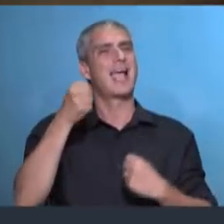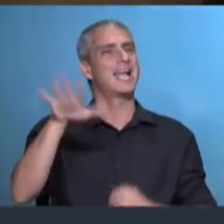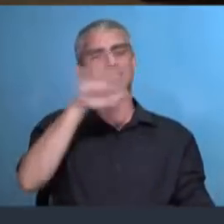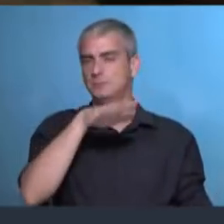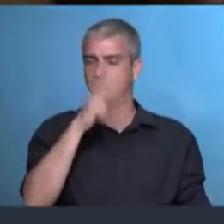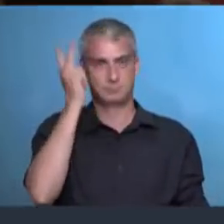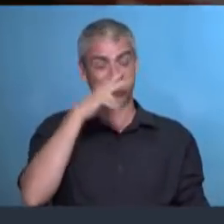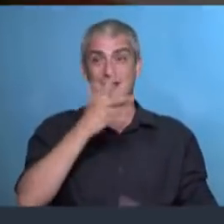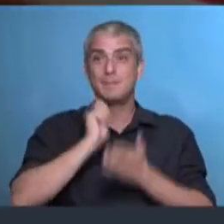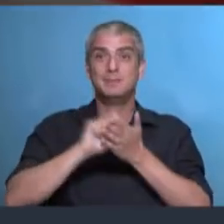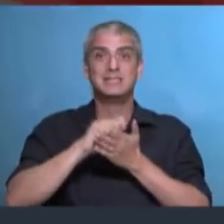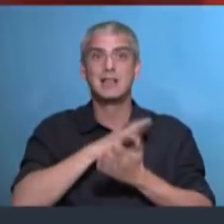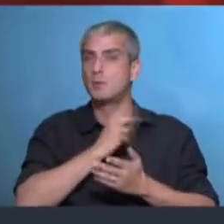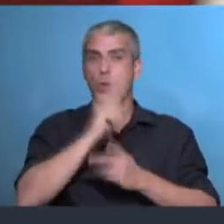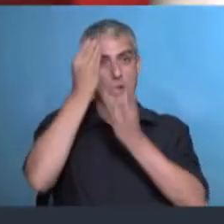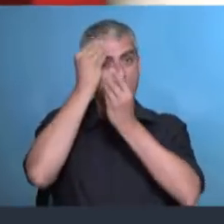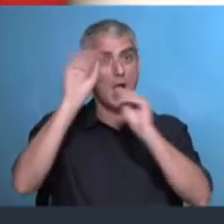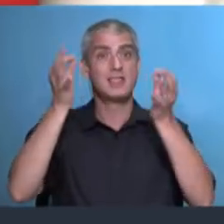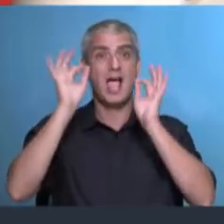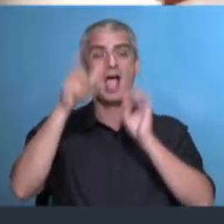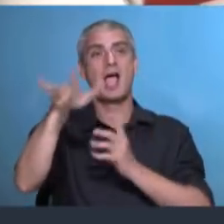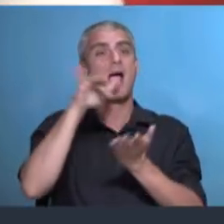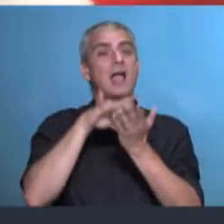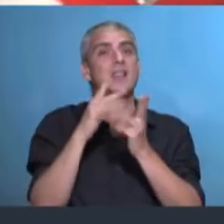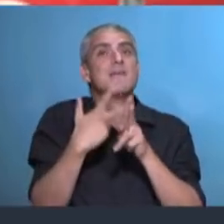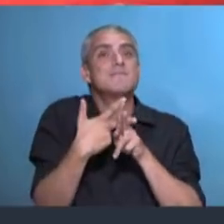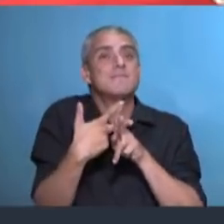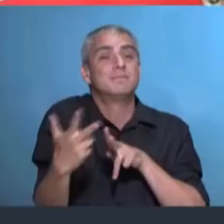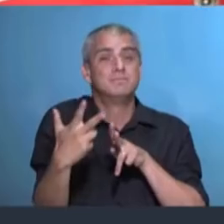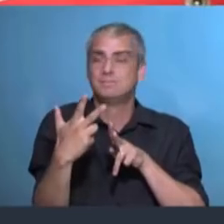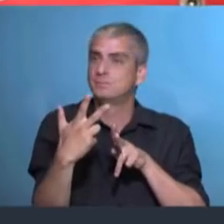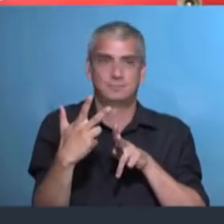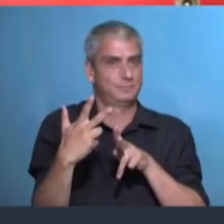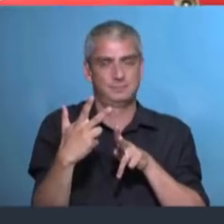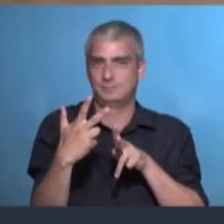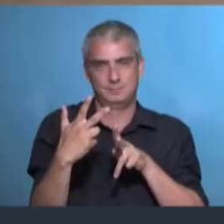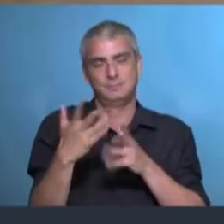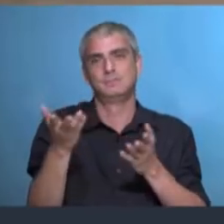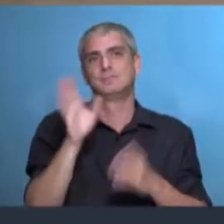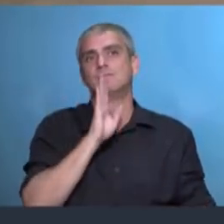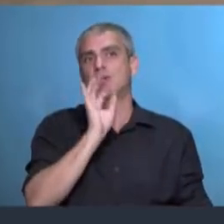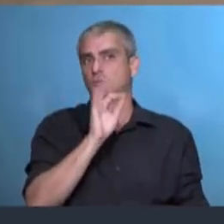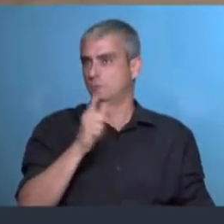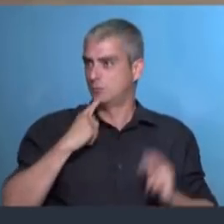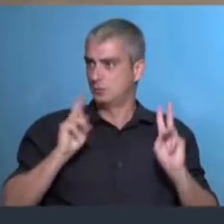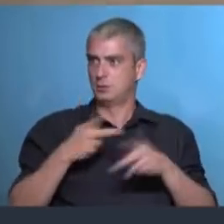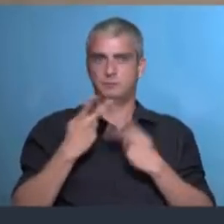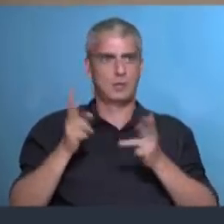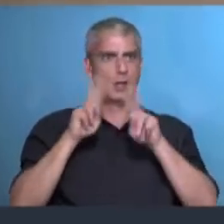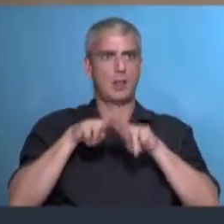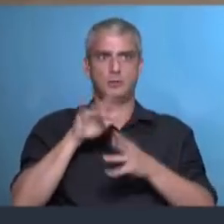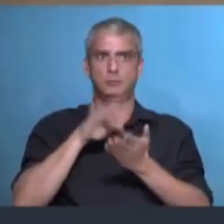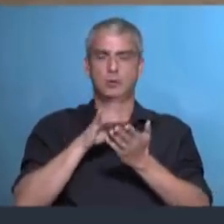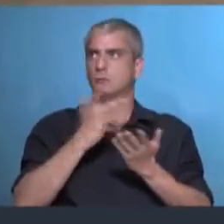מבין שאם משרד הבריאות לא הוציא הודעה שמנקה את האתר מחשד למחלת האחברת, זה באוחריו. זה בלתי אפשרי להשאיר את האתר הזה